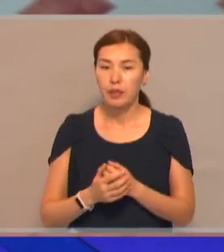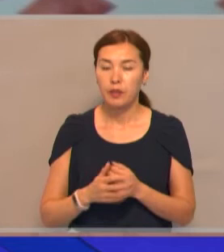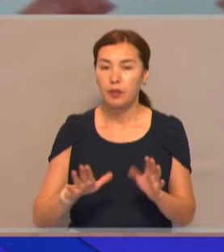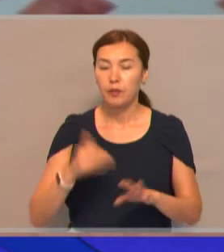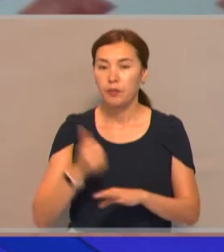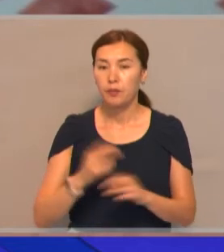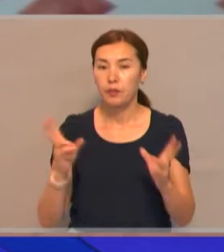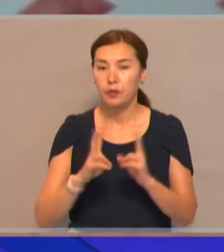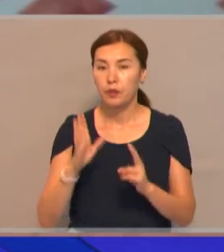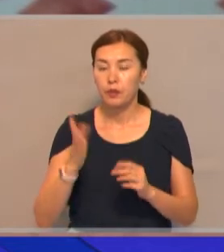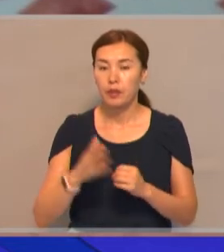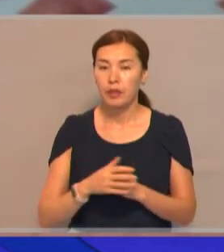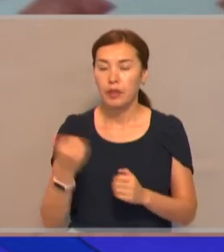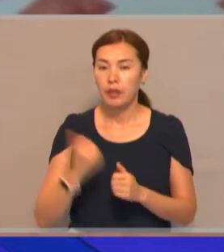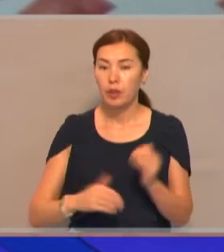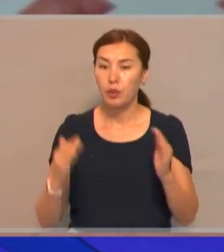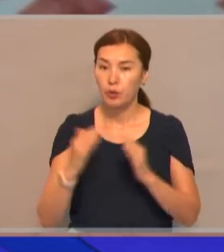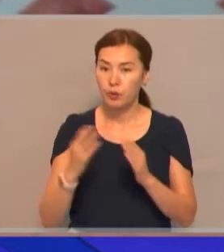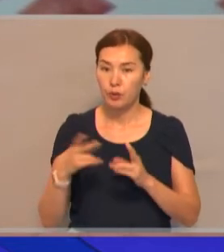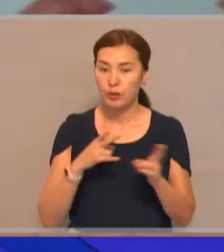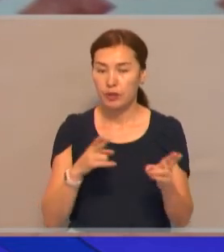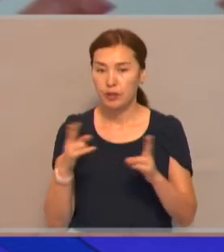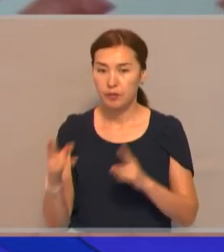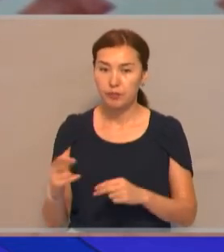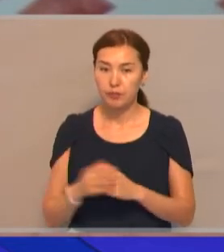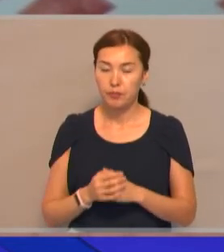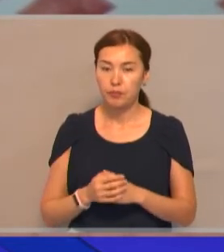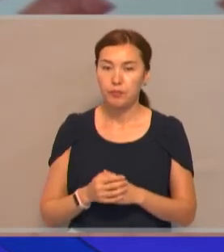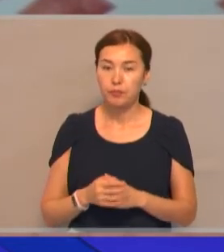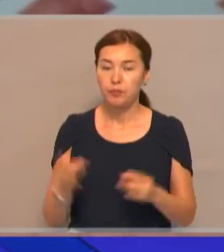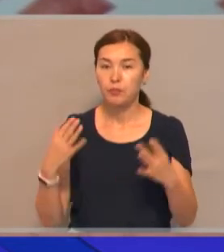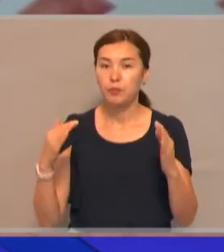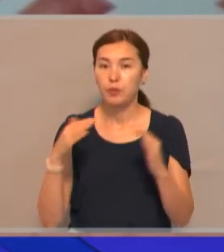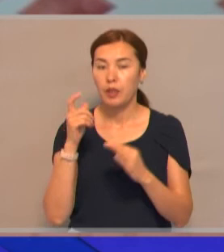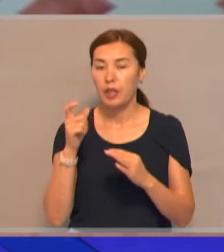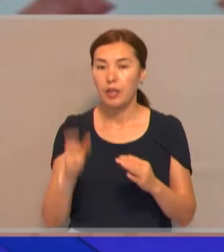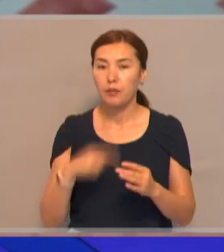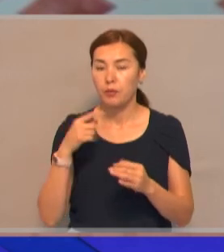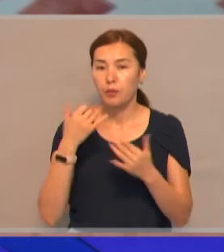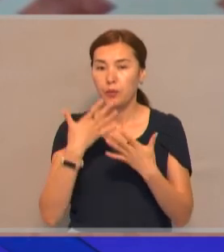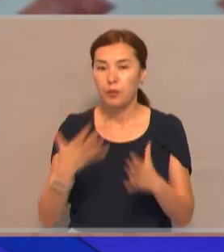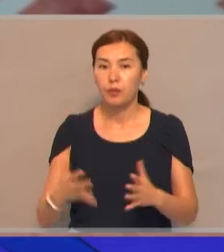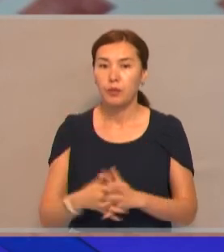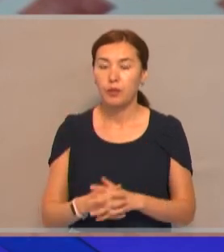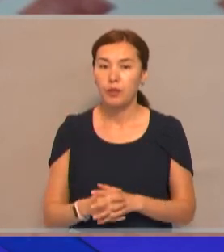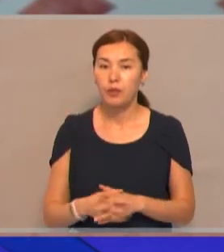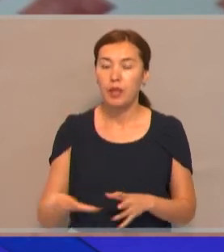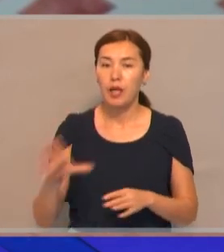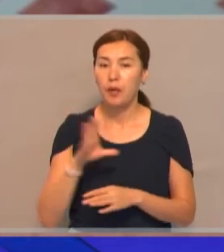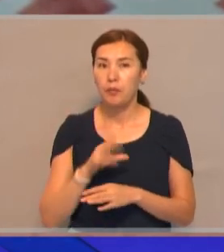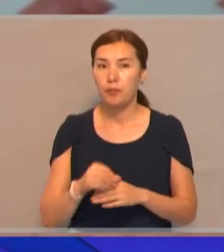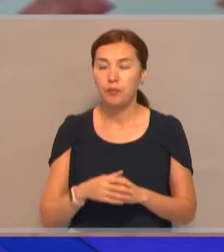орынбасар екеуміз қабылдайық, сөйтіп әр үйдің подвалына кіріп, мынау жай ғана тұрғындардікі деген әңгімені естуші болмайын.